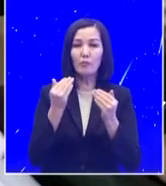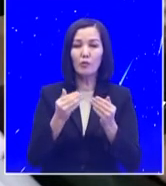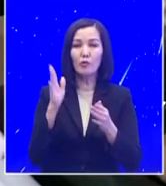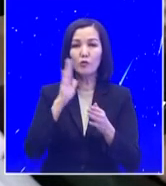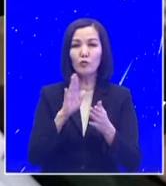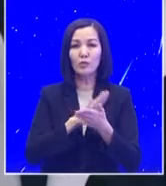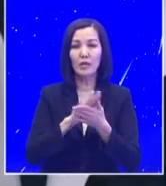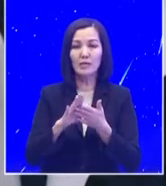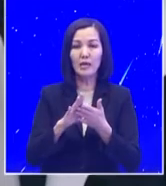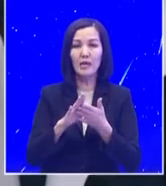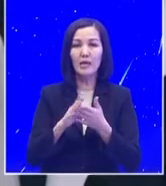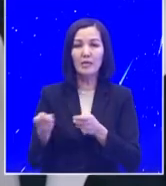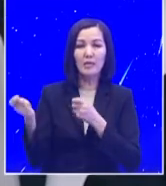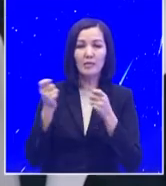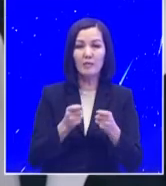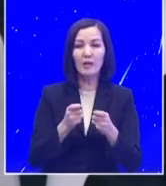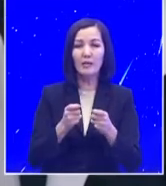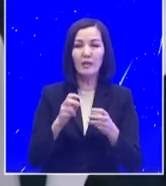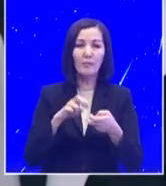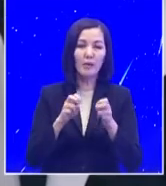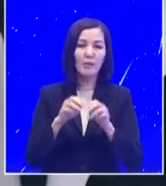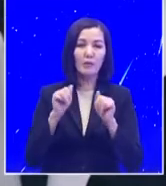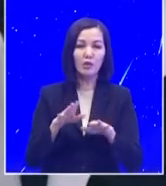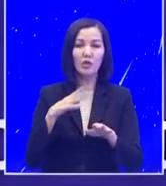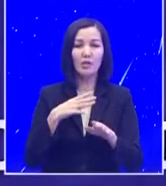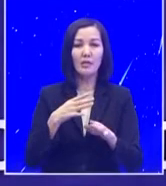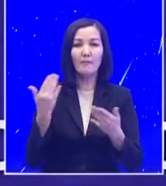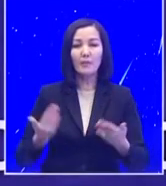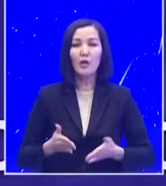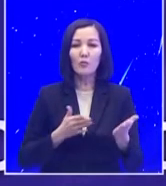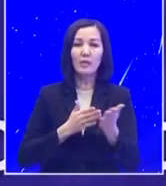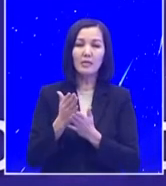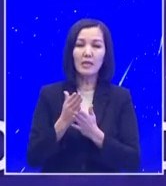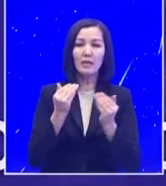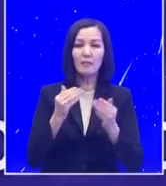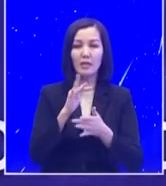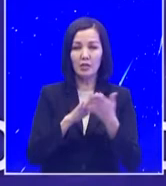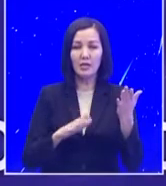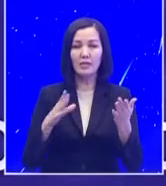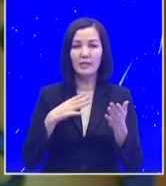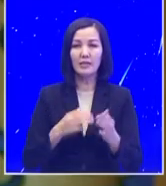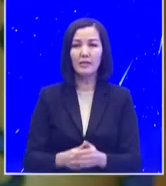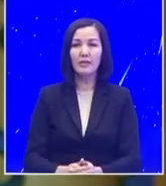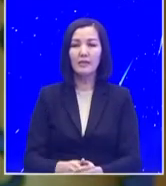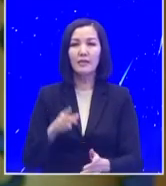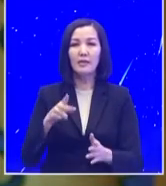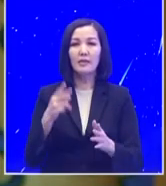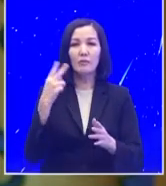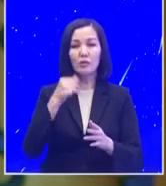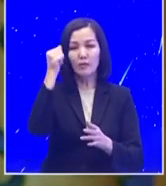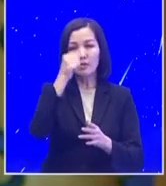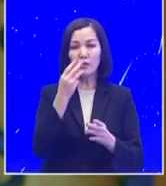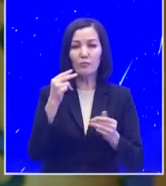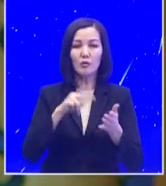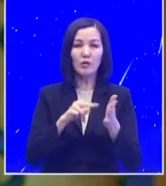тіршілік нәрін тасымалдап тұтыну машақатынан құтылған. Әлеуметтік саладағы жұмыстар биыл да жалғасады. 2020 жылы